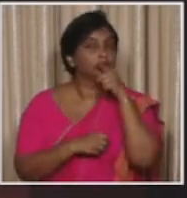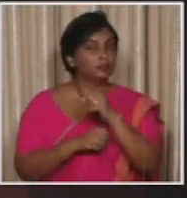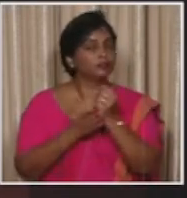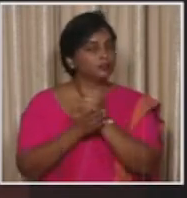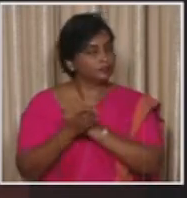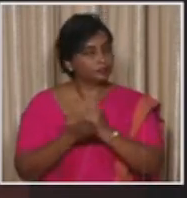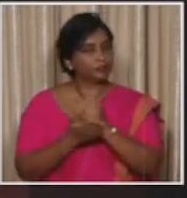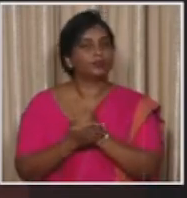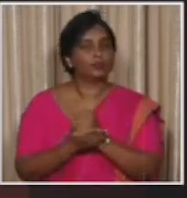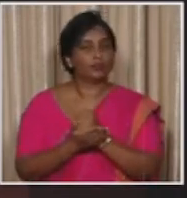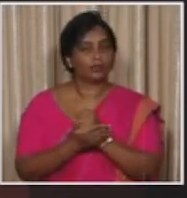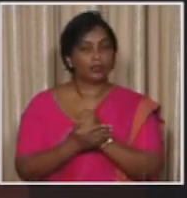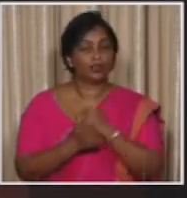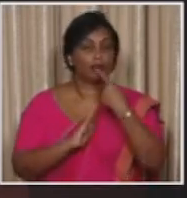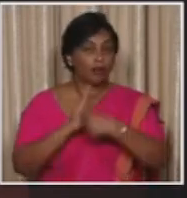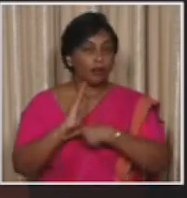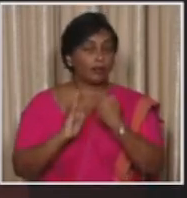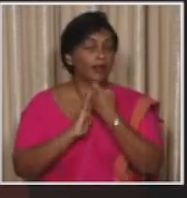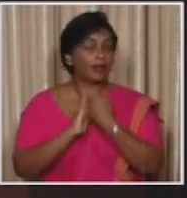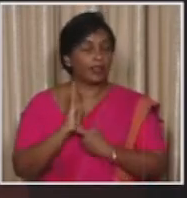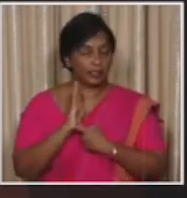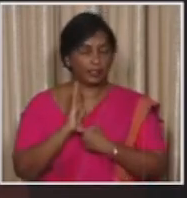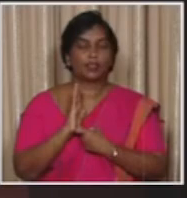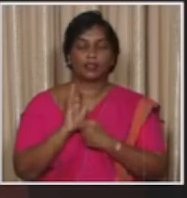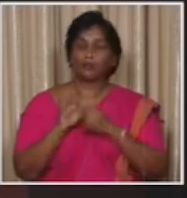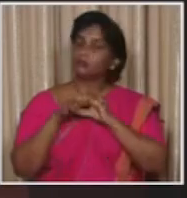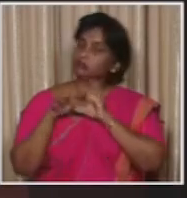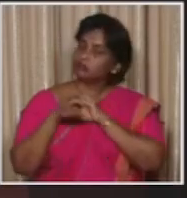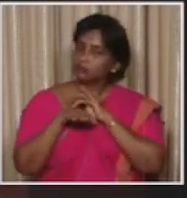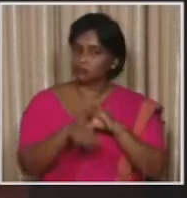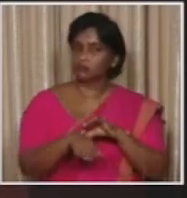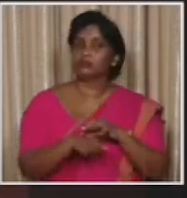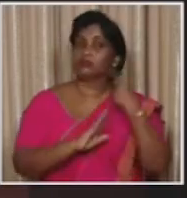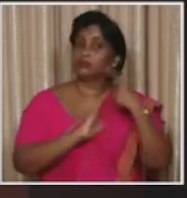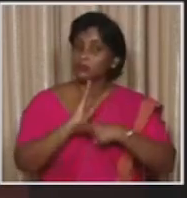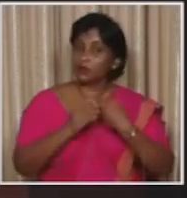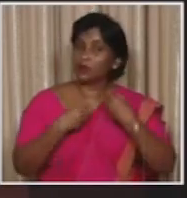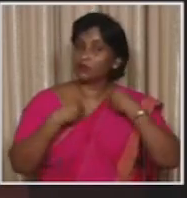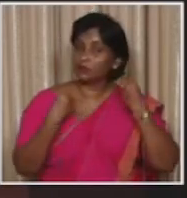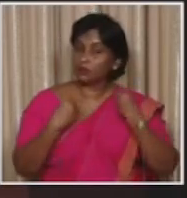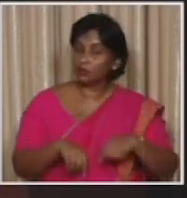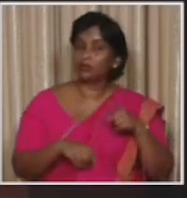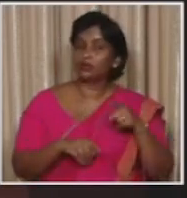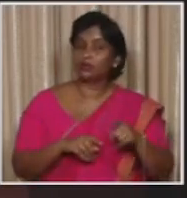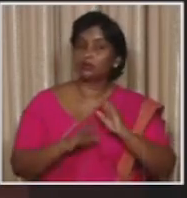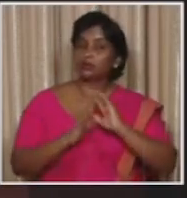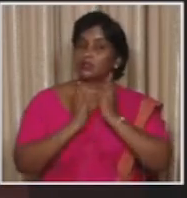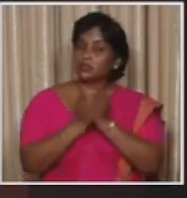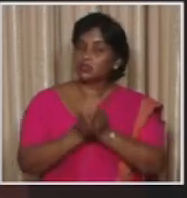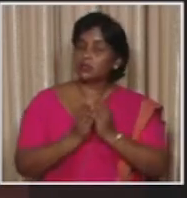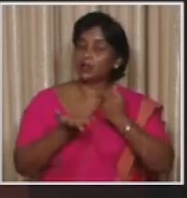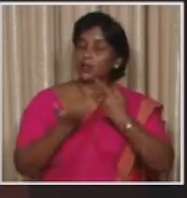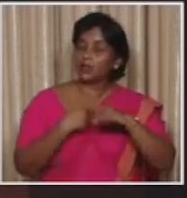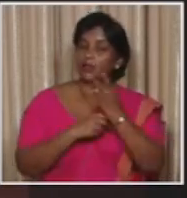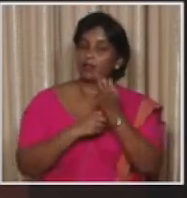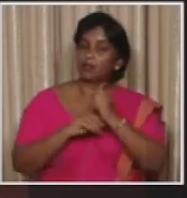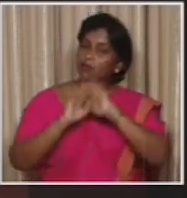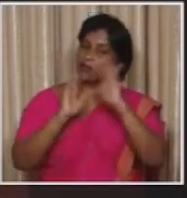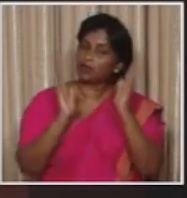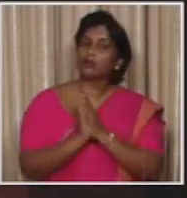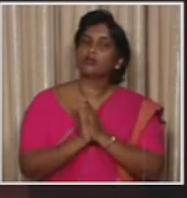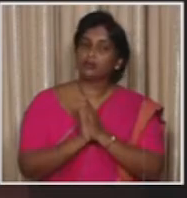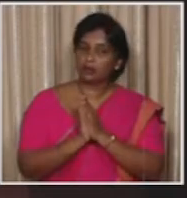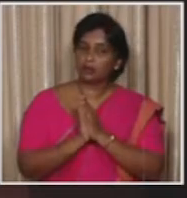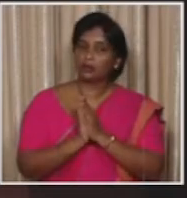දෙනාම රටේ නීති අහමුවට ගෙනවිල්ලා රටට අහිමි කරපු සම්පත් දේපල ස්ටෝලන්